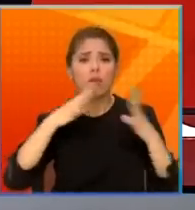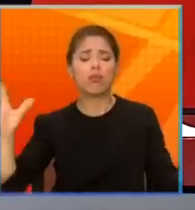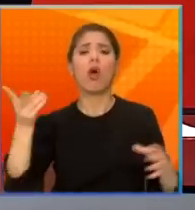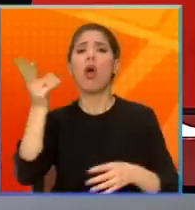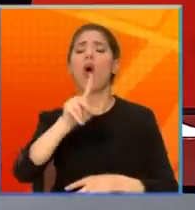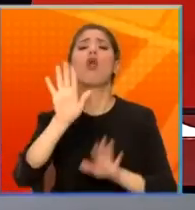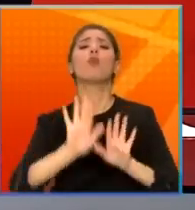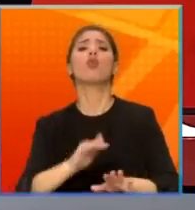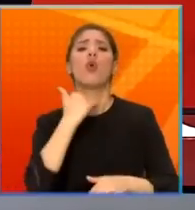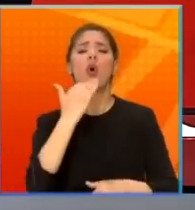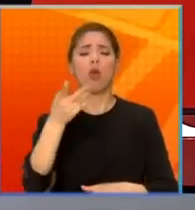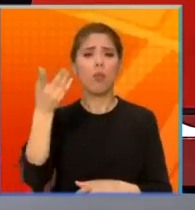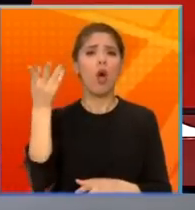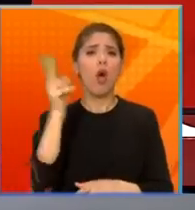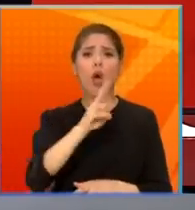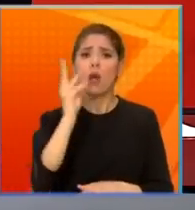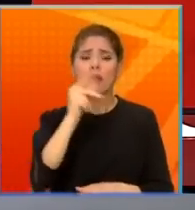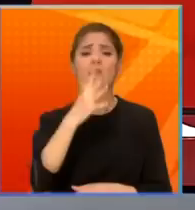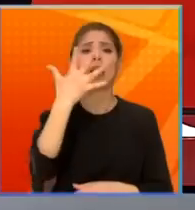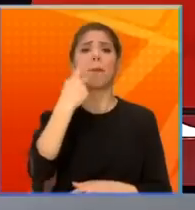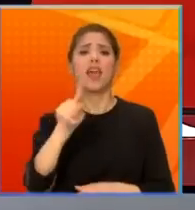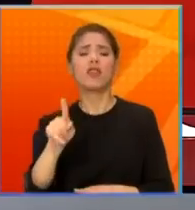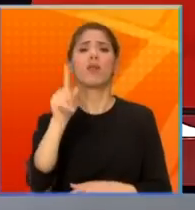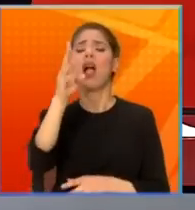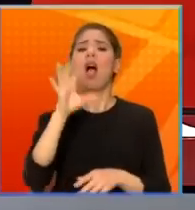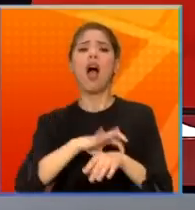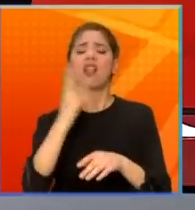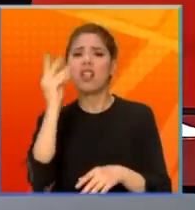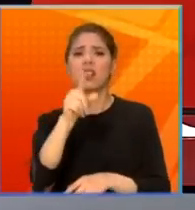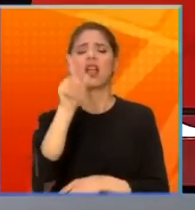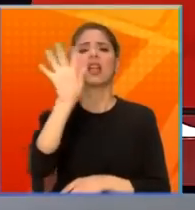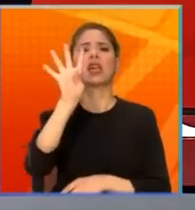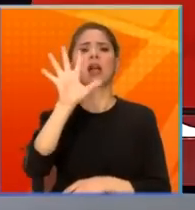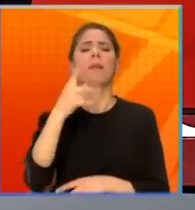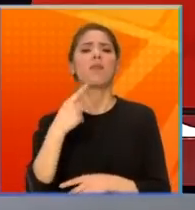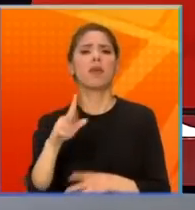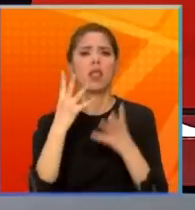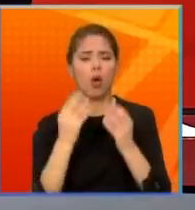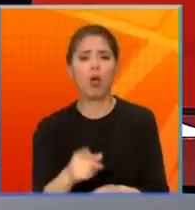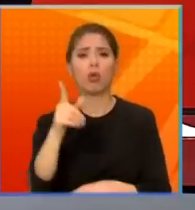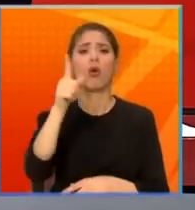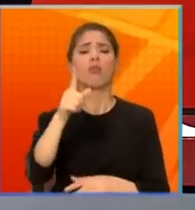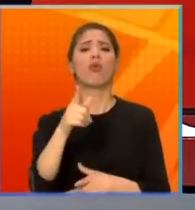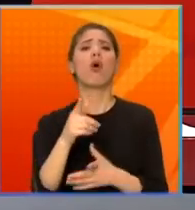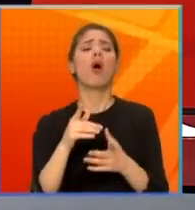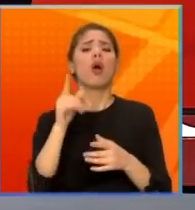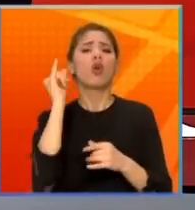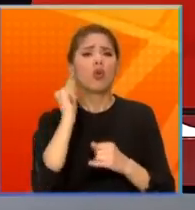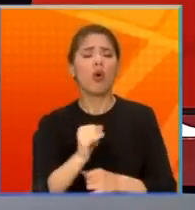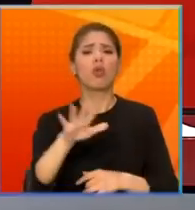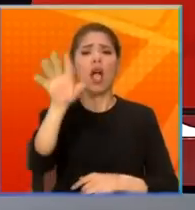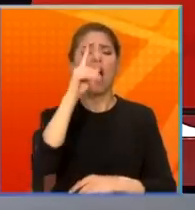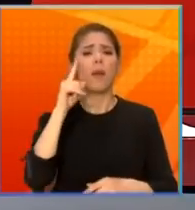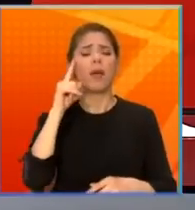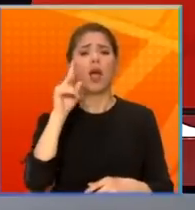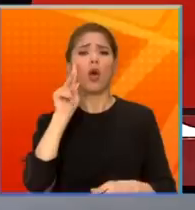ölümler durdurulabiliyor. Ölü sayısı 5000'e, vaka sayısı ise 45.000'e yaklaştı. Yaşanan trajediye tanıklık etmek